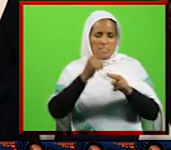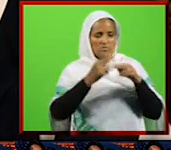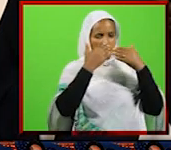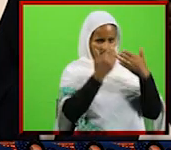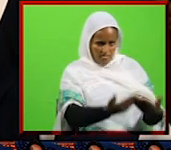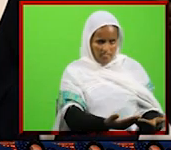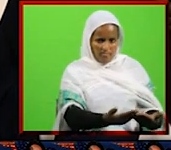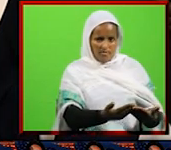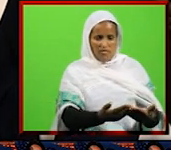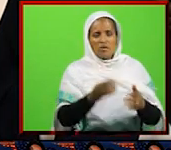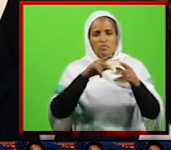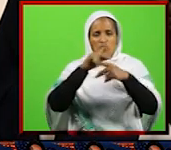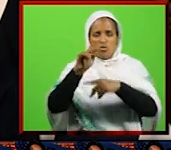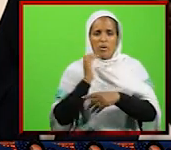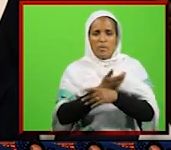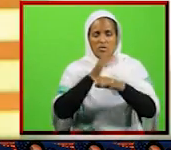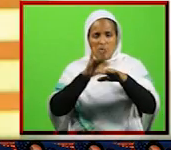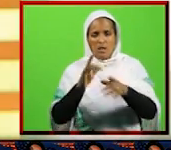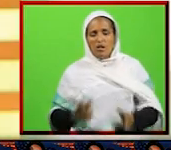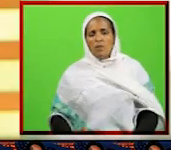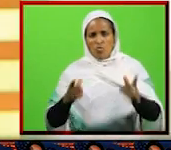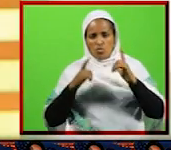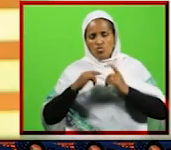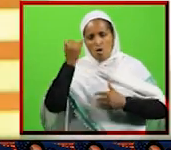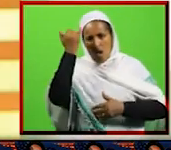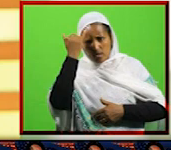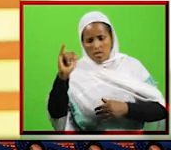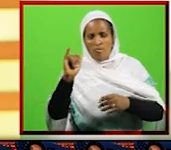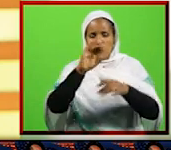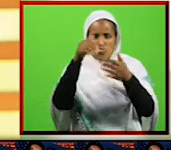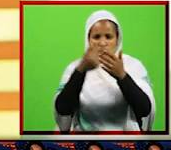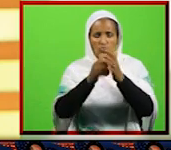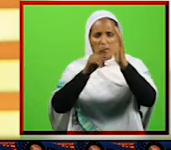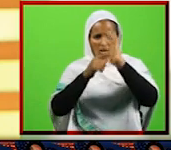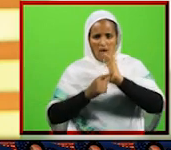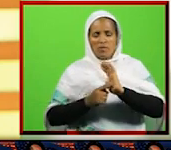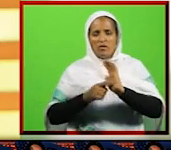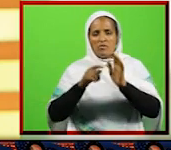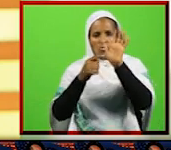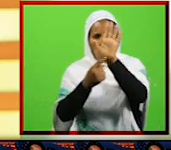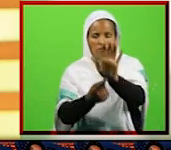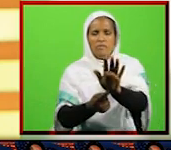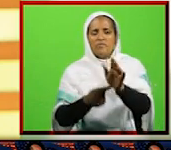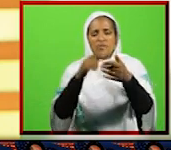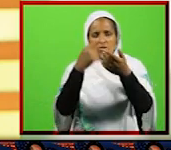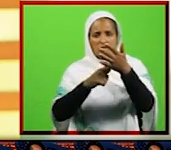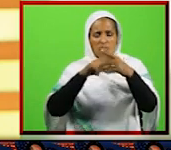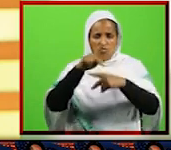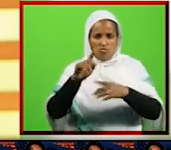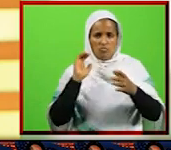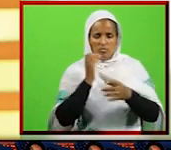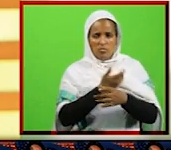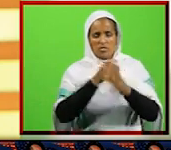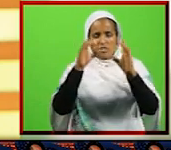መቆየት ሁሉ በልዑል እግዚአብሔር ስም ምስጋናችንን እናቀርባለን። በዝግጅቶቻችን ላይ ለሚኖራችሁ ሀሳብ፣ አስተያየት ወይም ጥያቄና